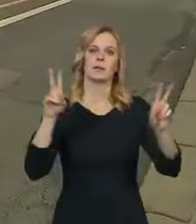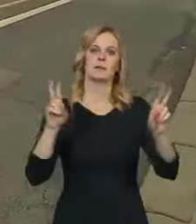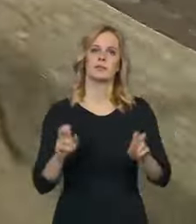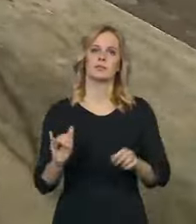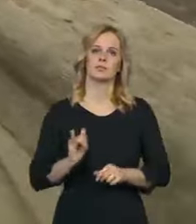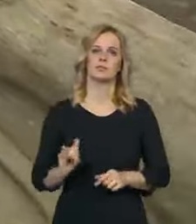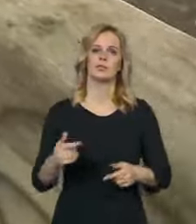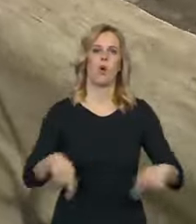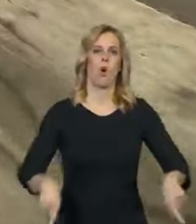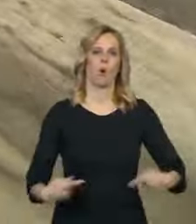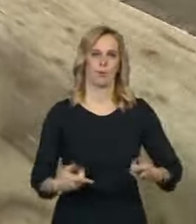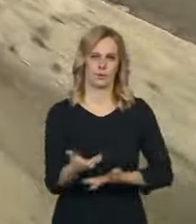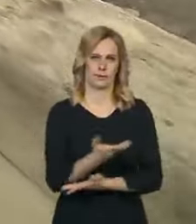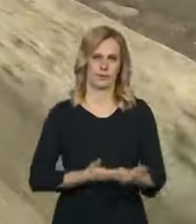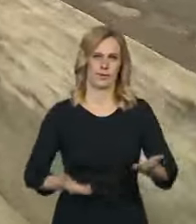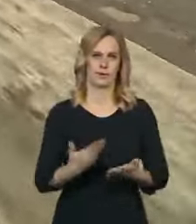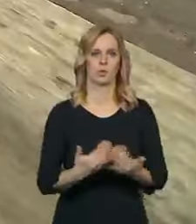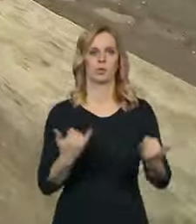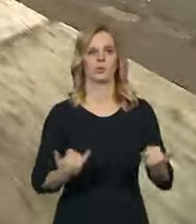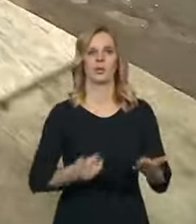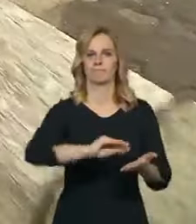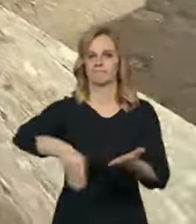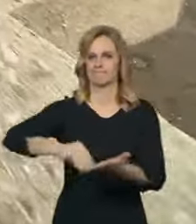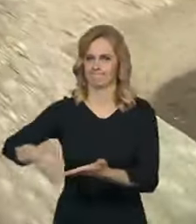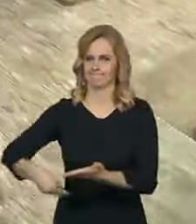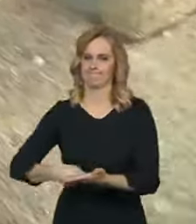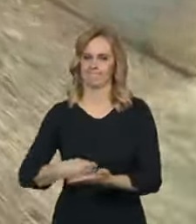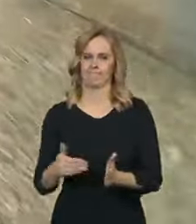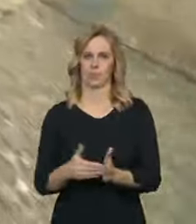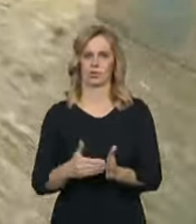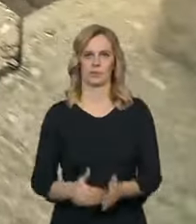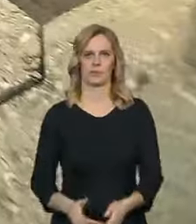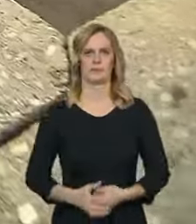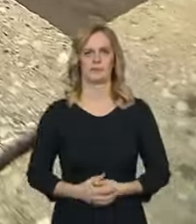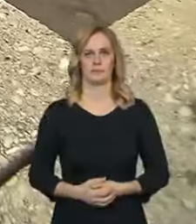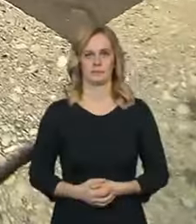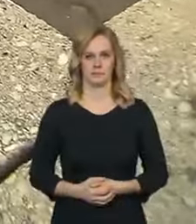jednání opozice. Aktuálně proto sbírá podpisy. Redakce Andrea Grubnerová, ČSE.